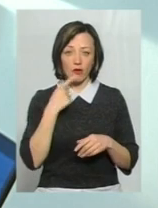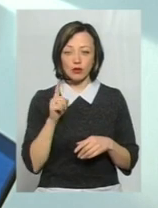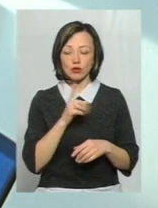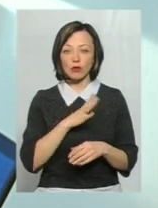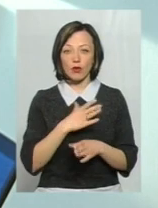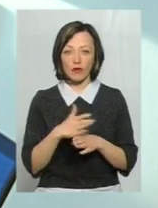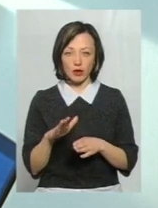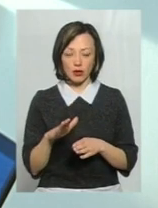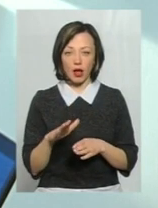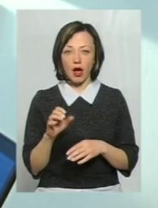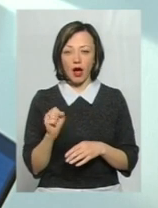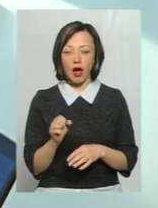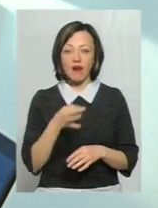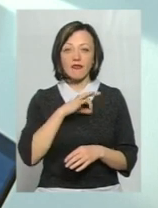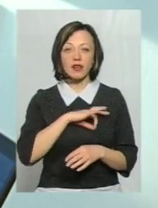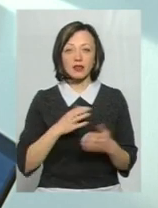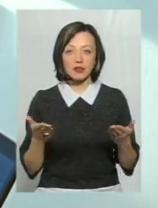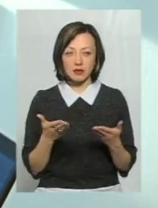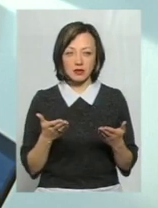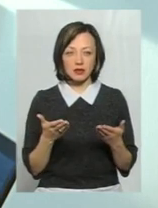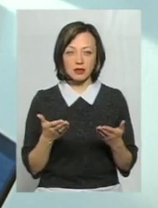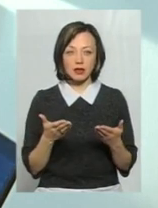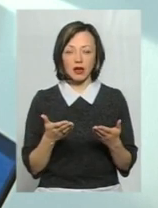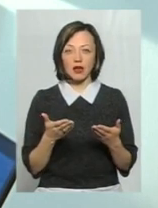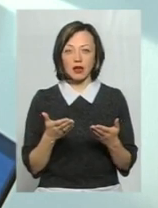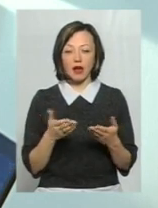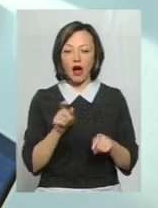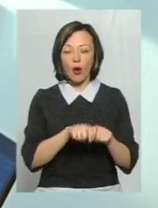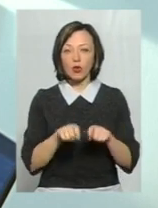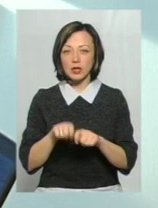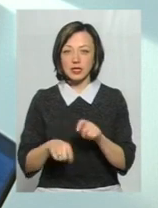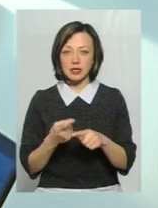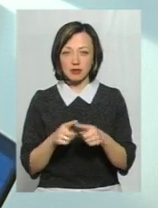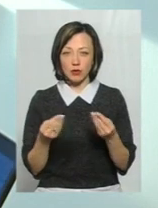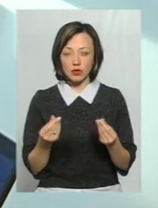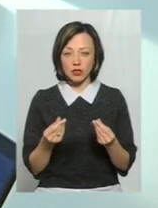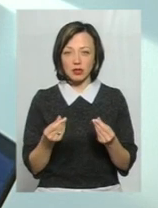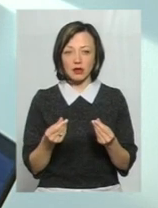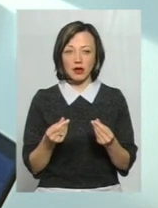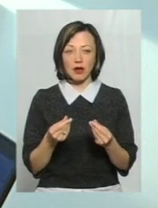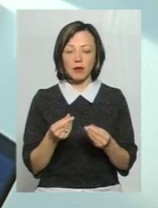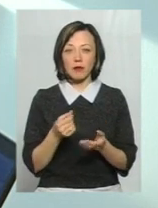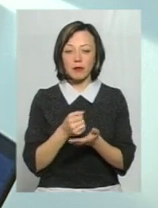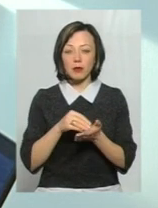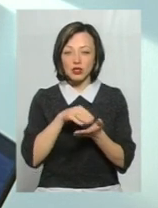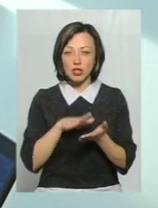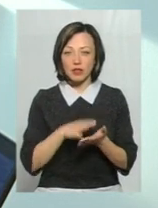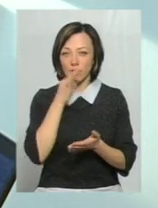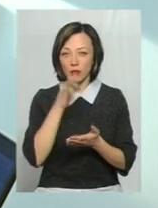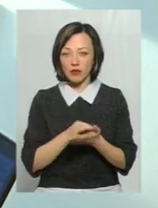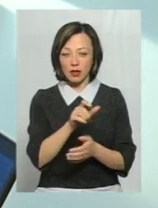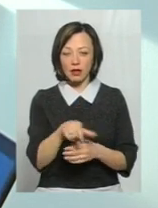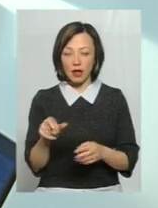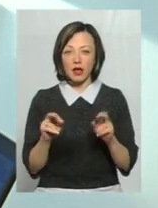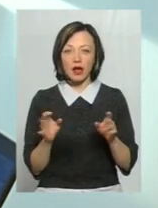ми виділили, а ефективність, аудит за цими коштами, наказати тих відповідальних, які повинні як ефективно використати.